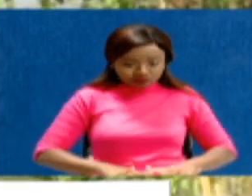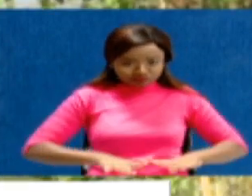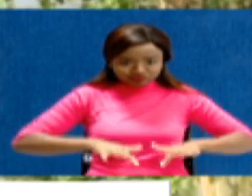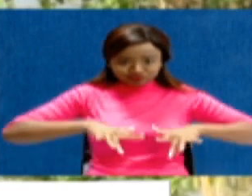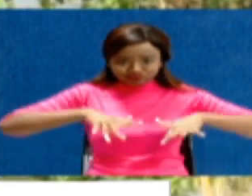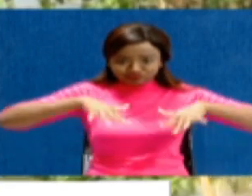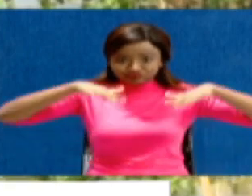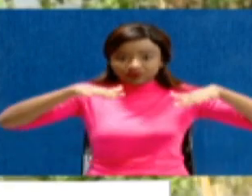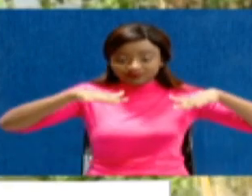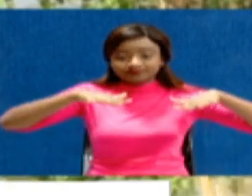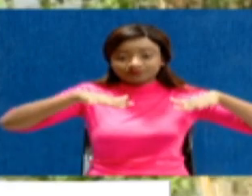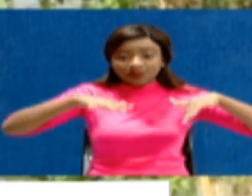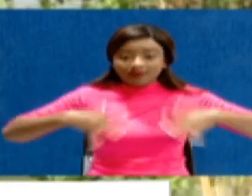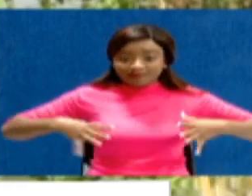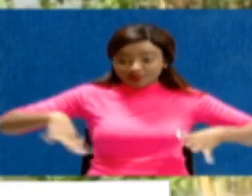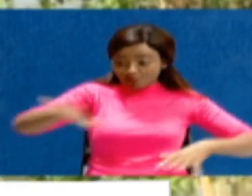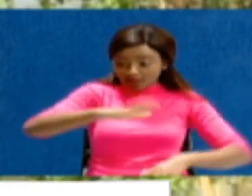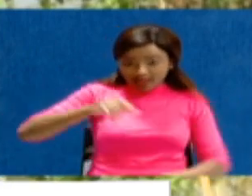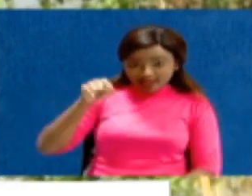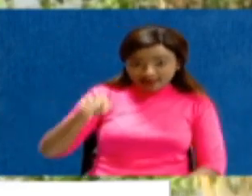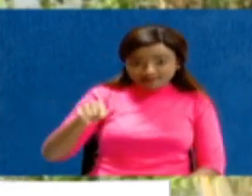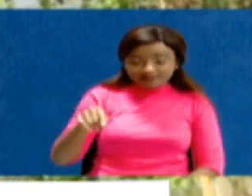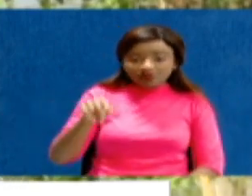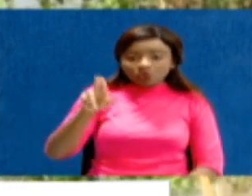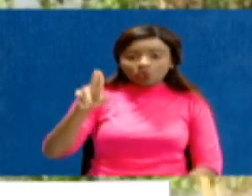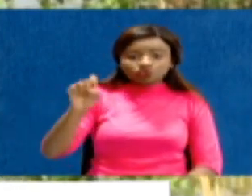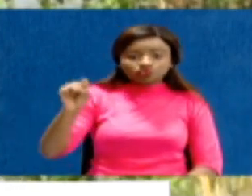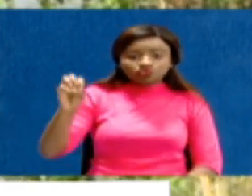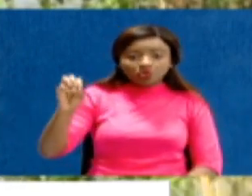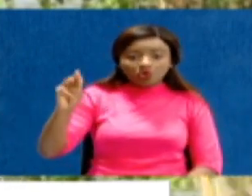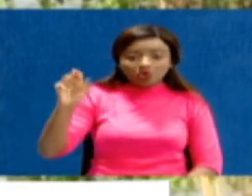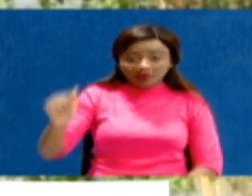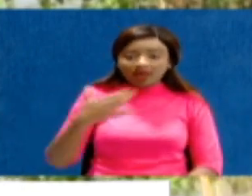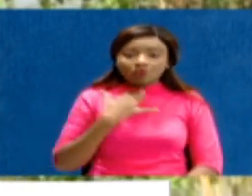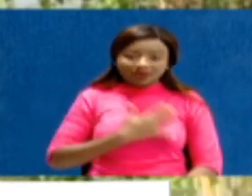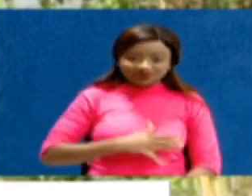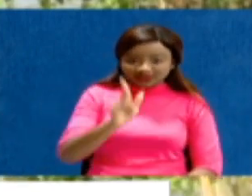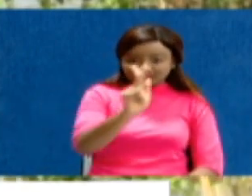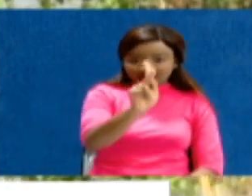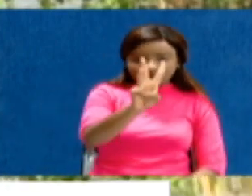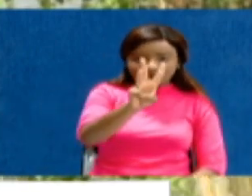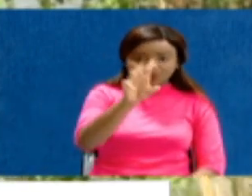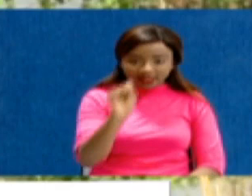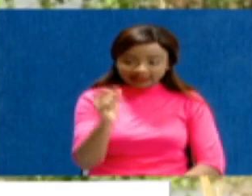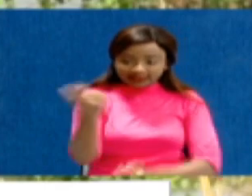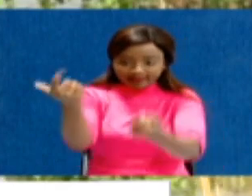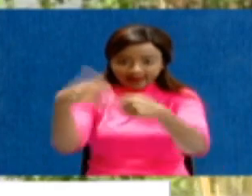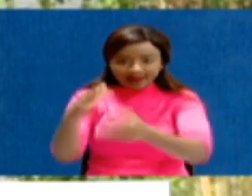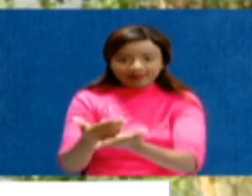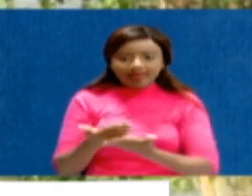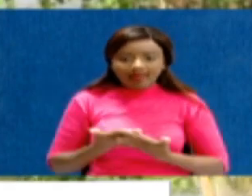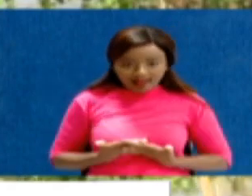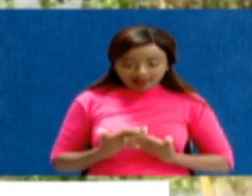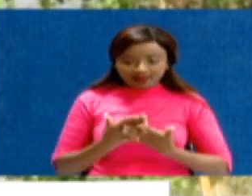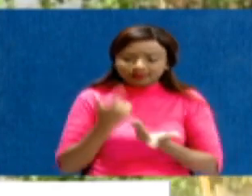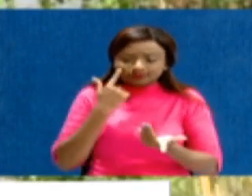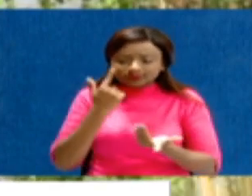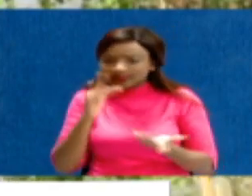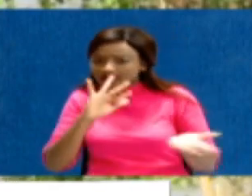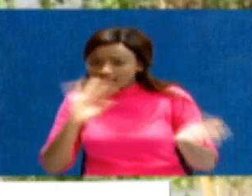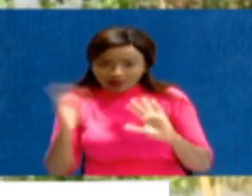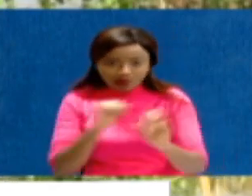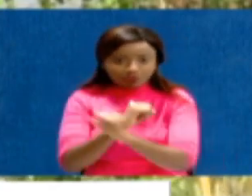juu, wenyeji wa eneo hili la Usoma wanaitaka idara ya huduma za wanyamapori kuingilia kati na kuwasaidia kuepuka